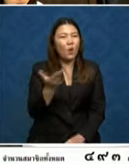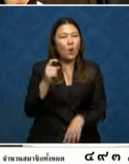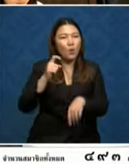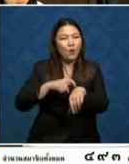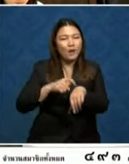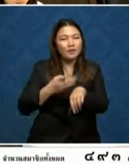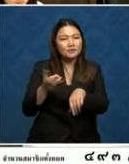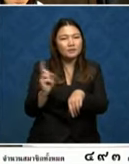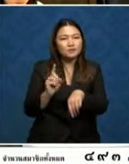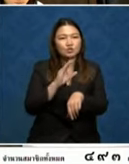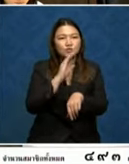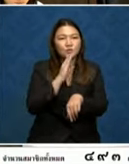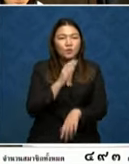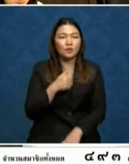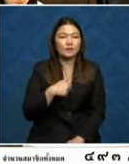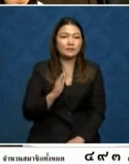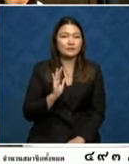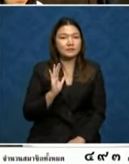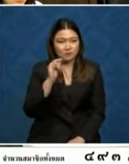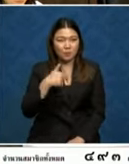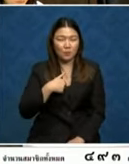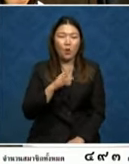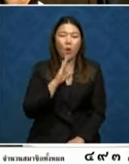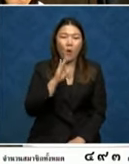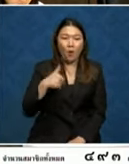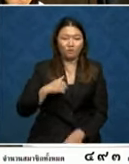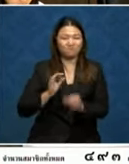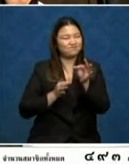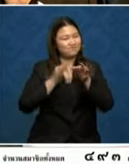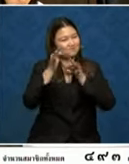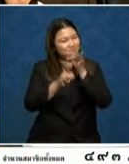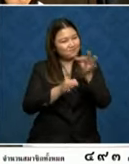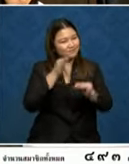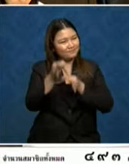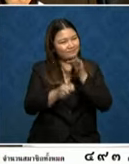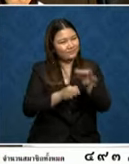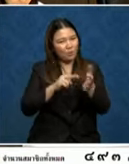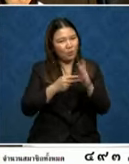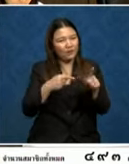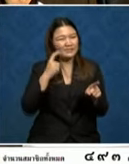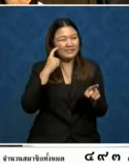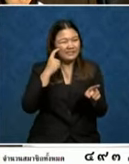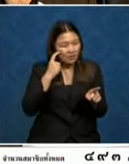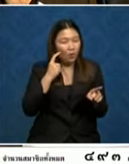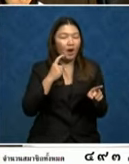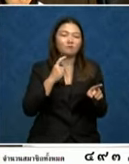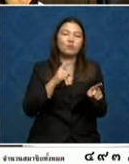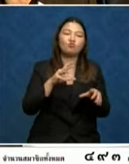er hi Fotตอ